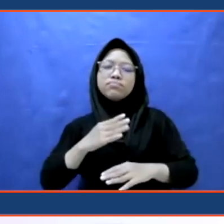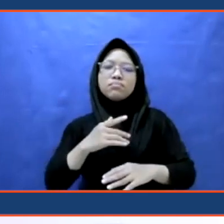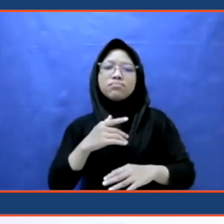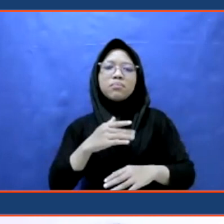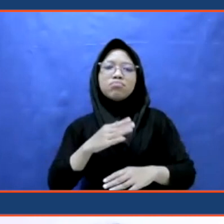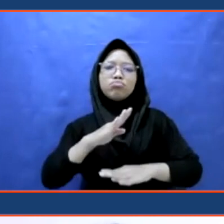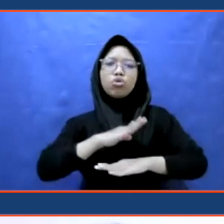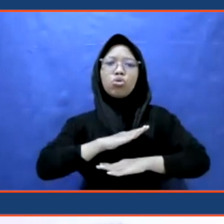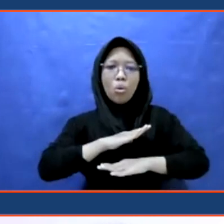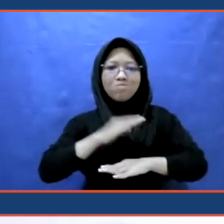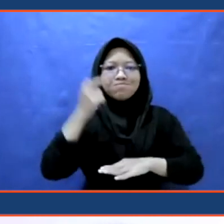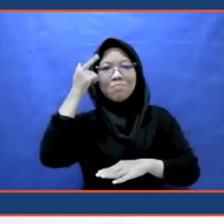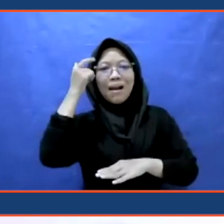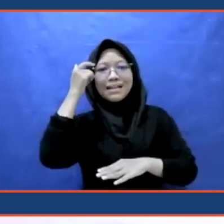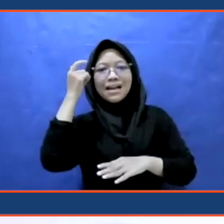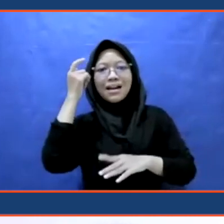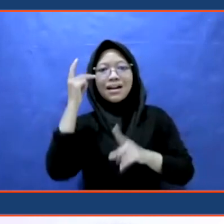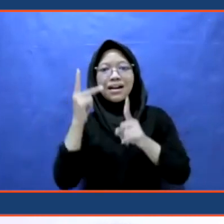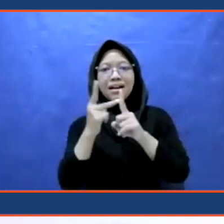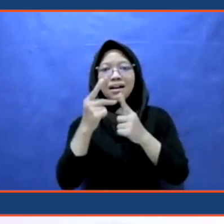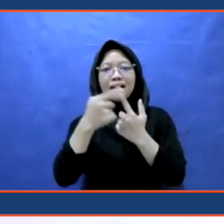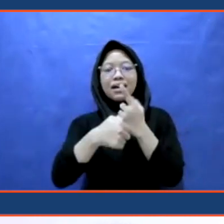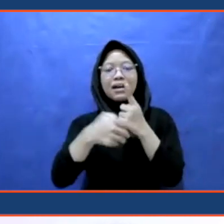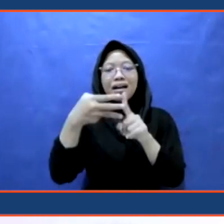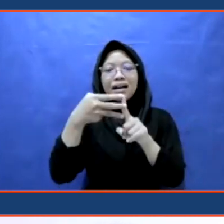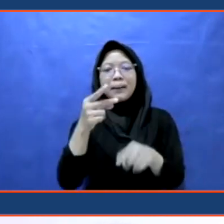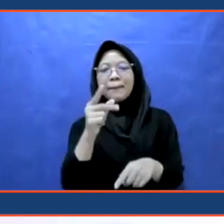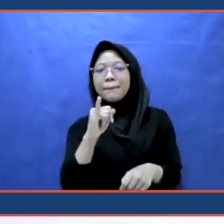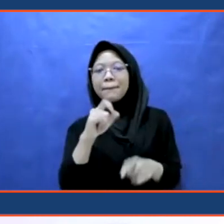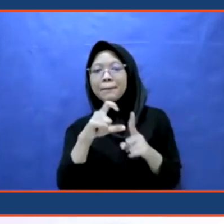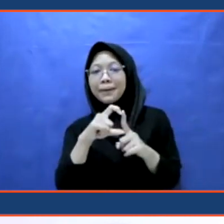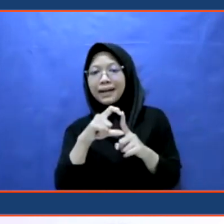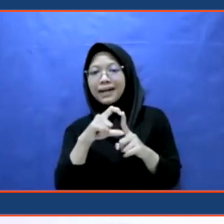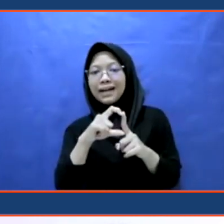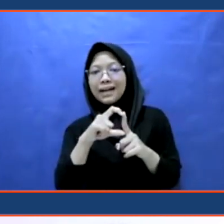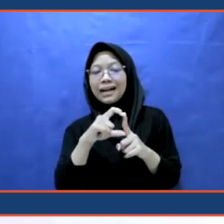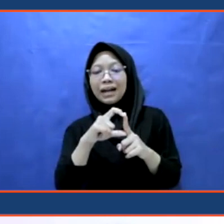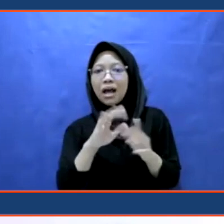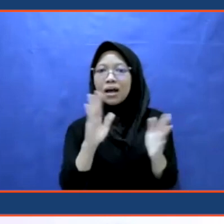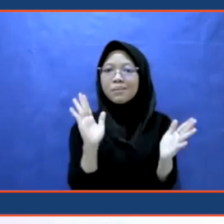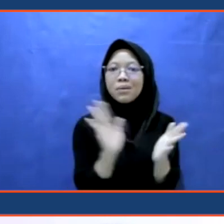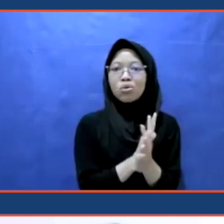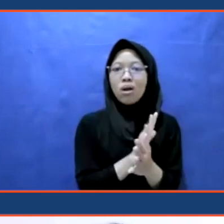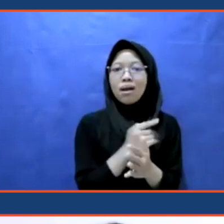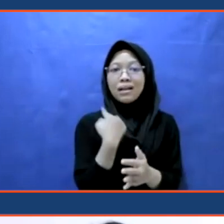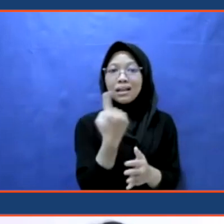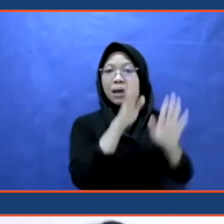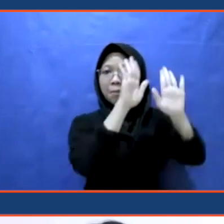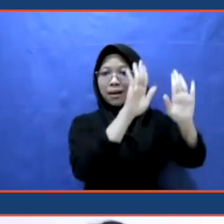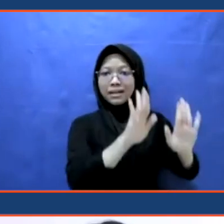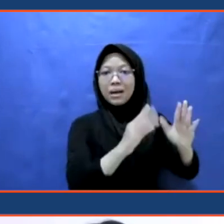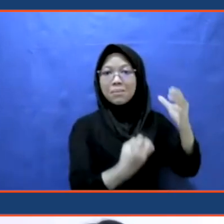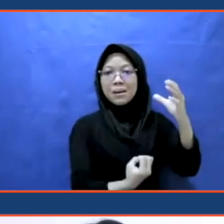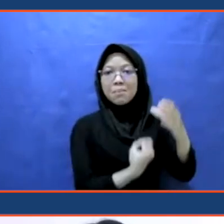sebenarnya untuk online learning tapi kebutuhan media yang kami kembangkan ini tidak hanya bisa diakses